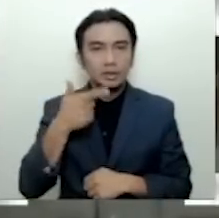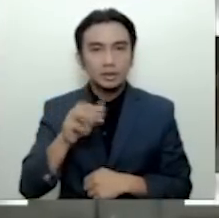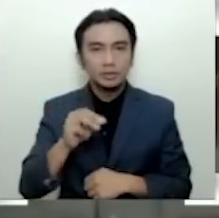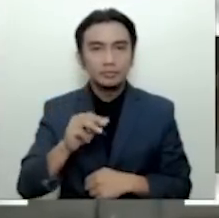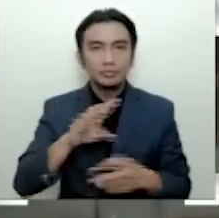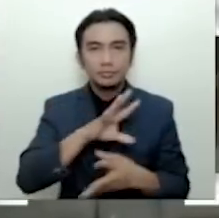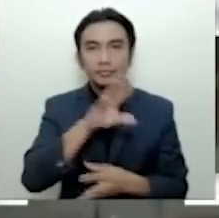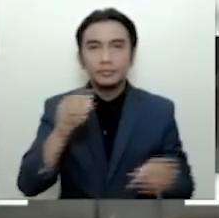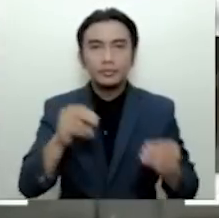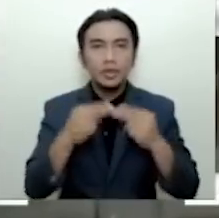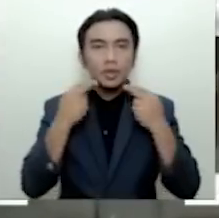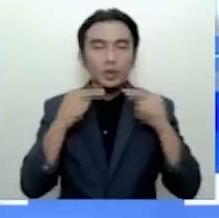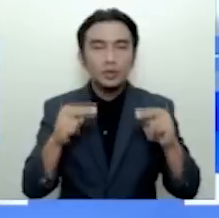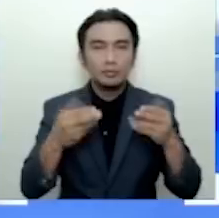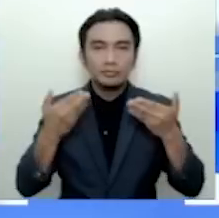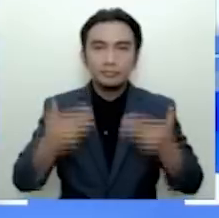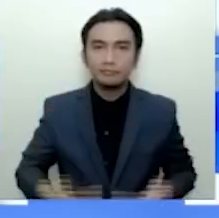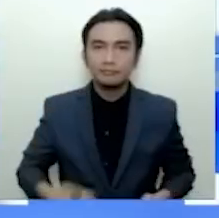ang inyong saksi.